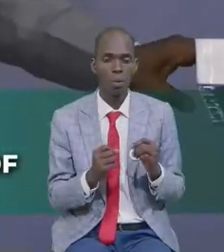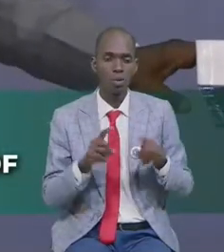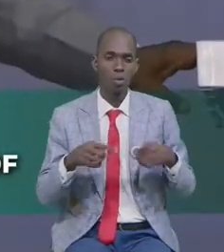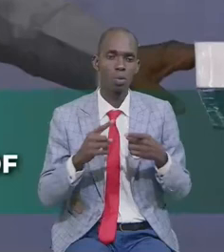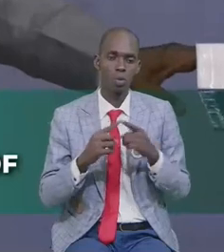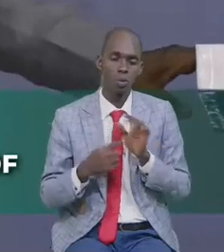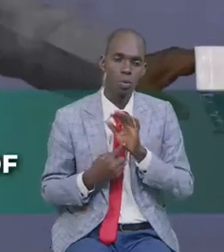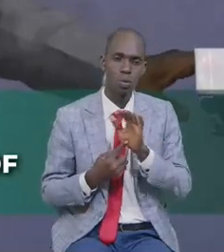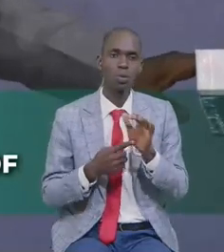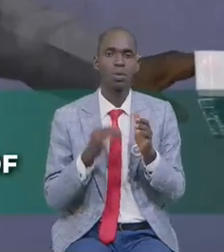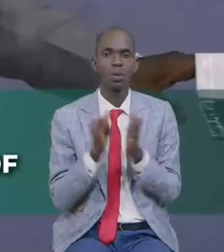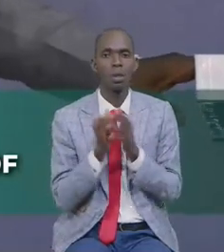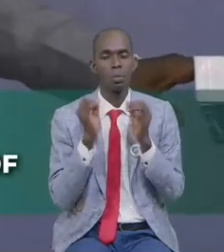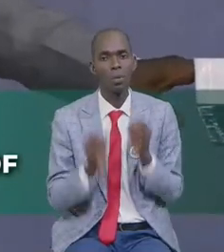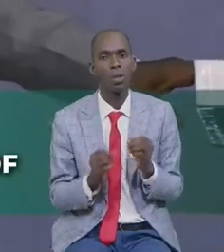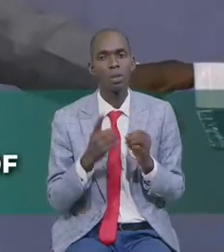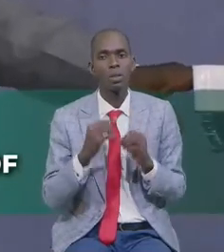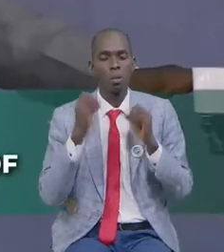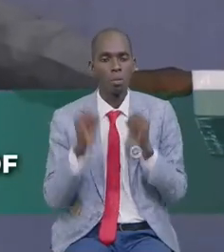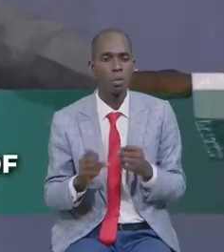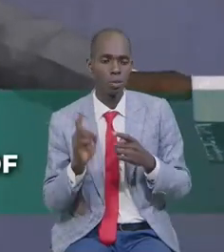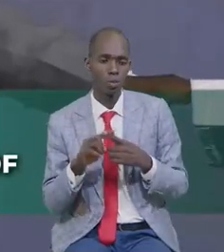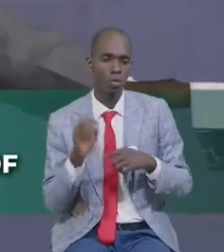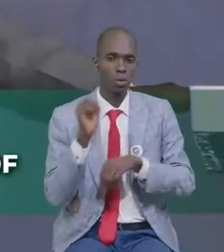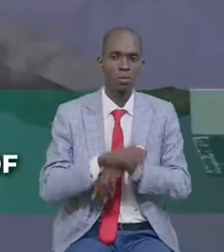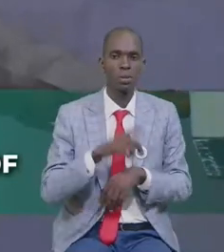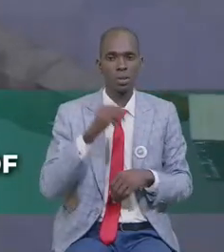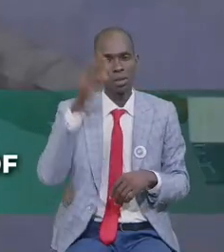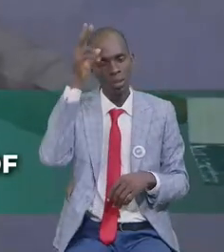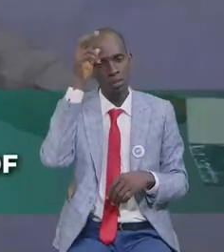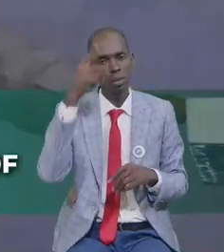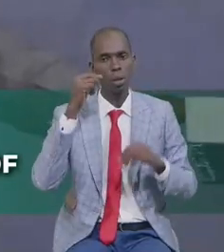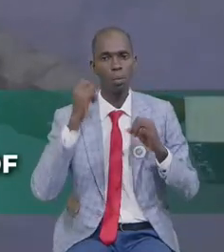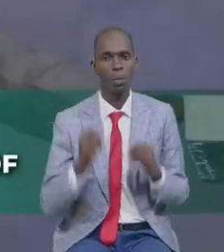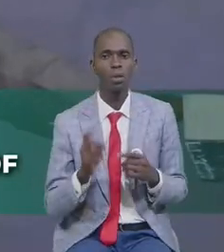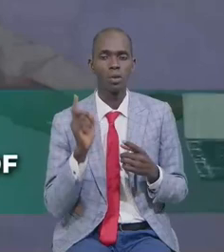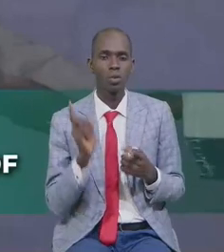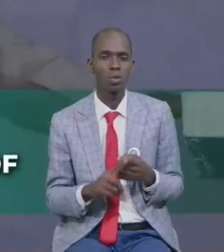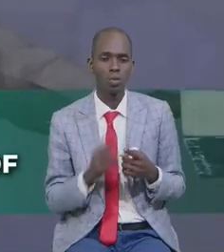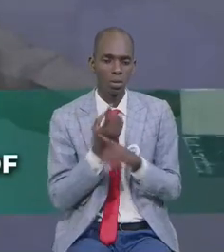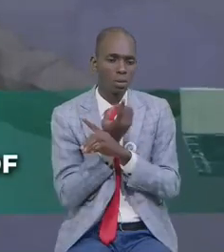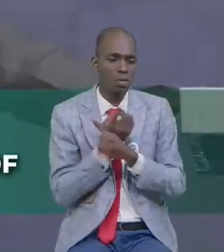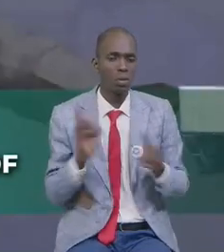puissance. La puissance pour vaincre le diable. La puissance pour délivrer